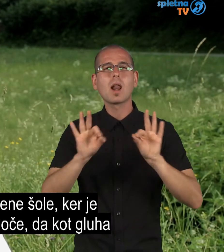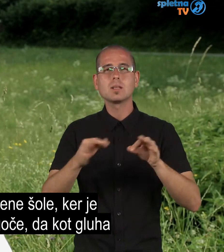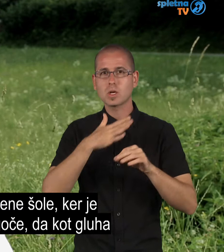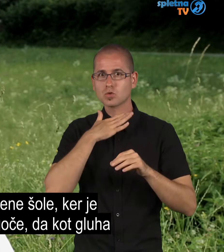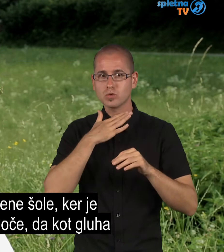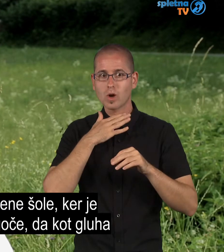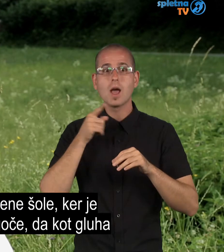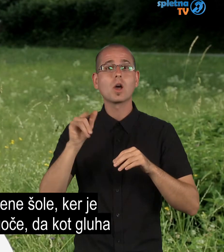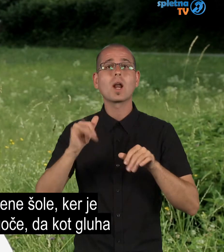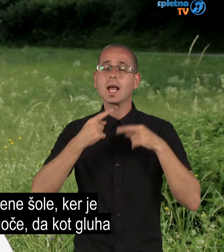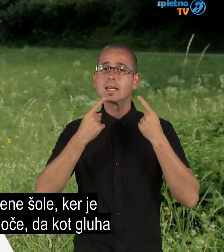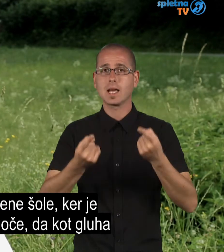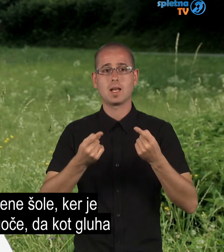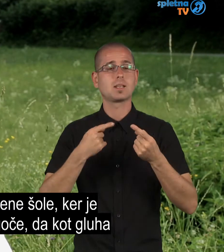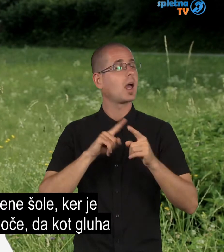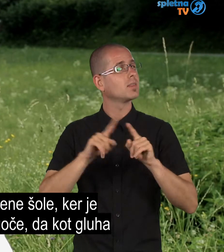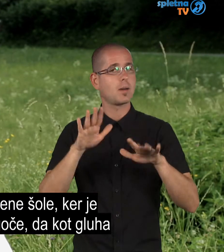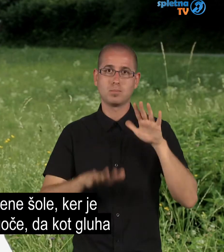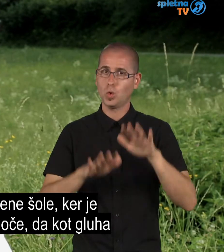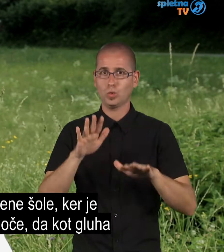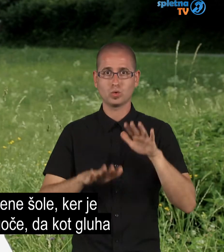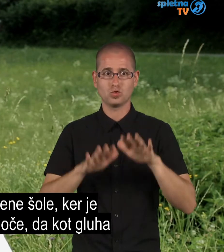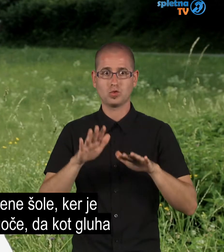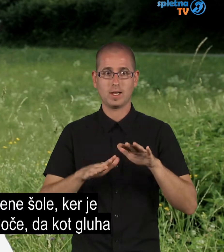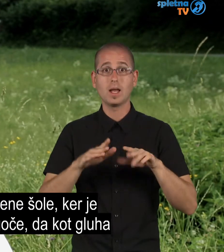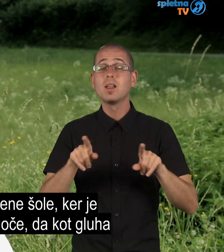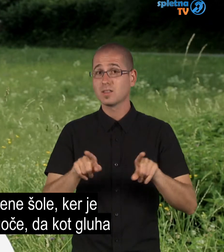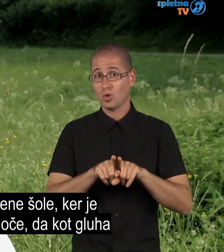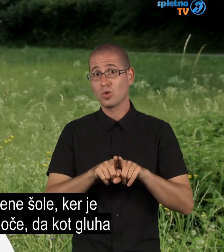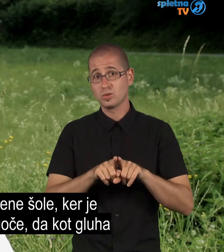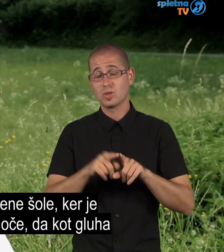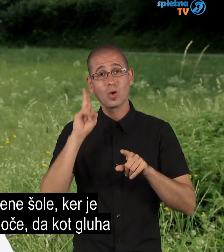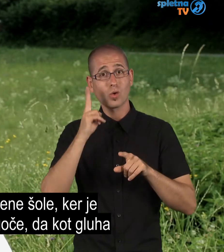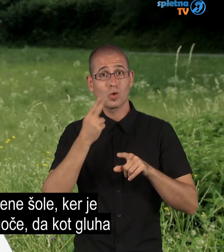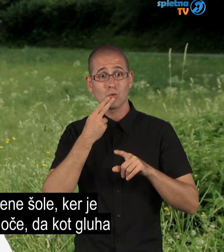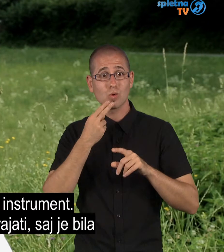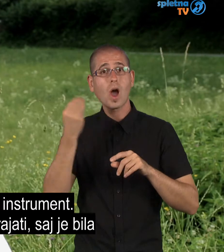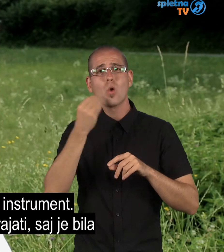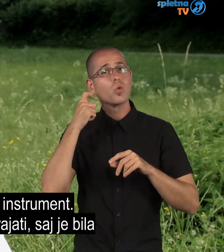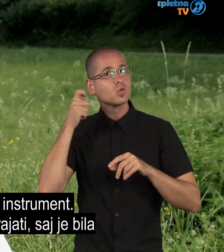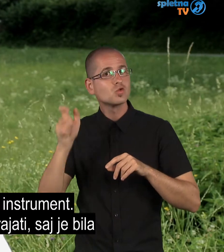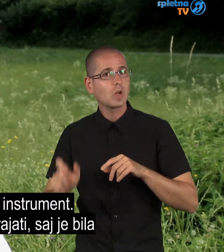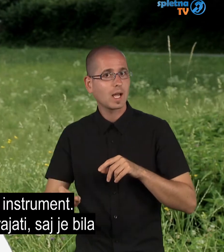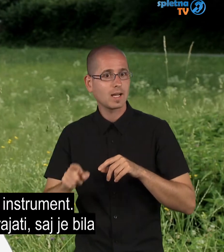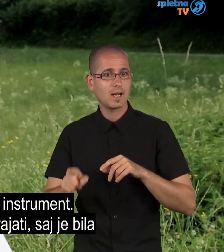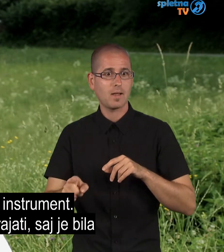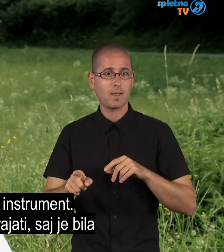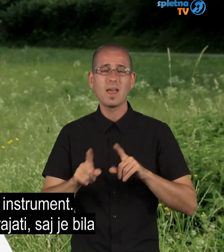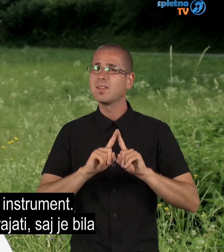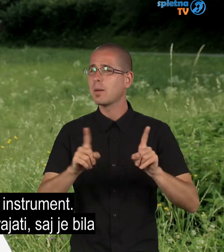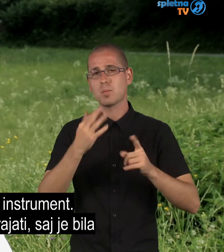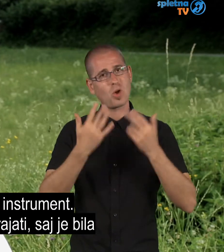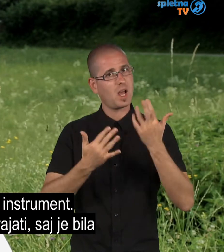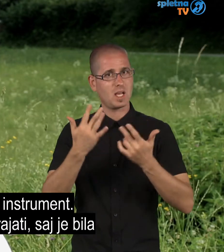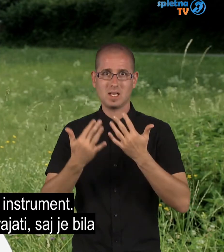šole, ker je ona dejala, da je nemogoče, da kot gluha učenka ne